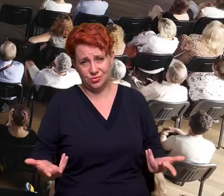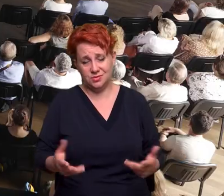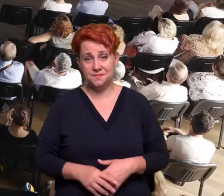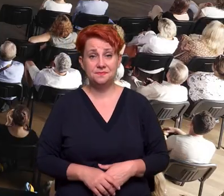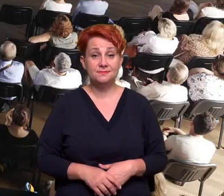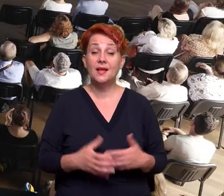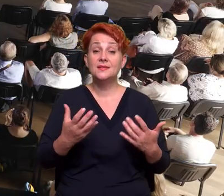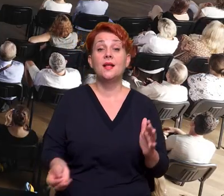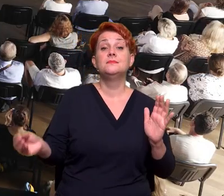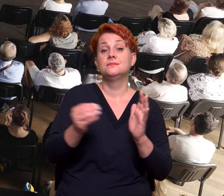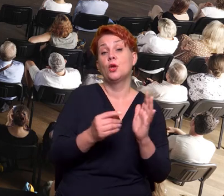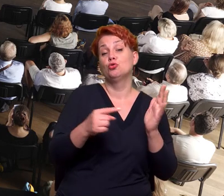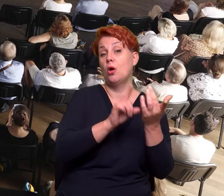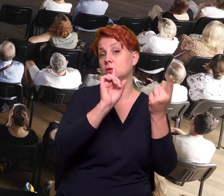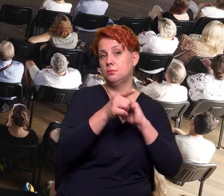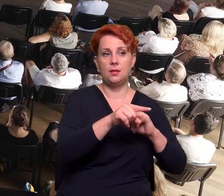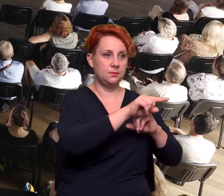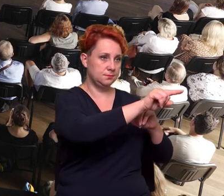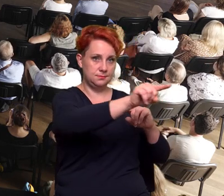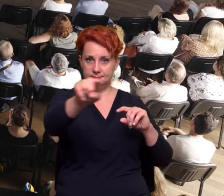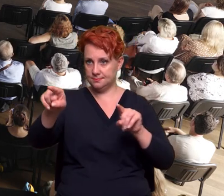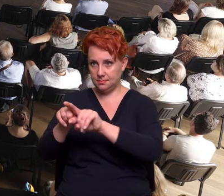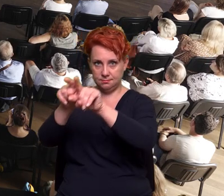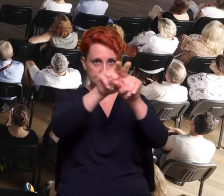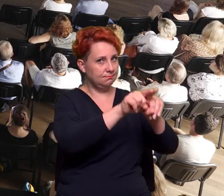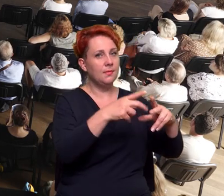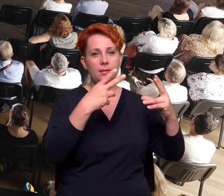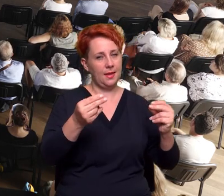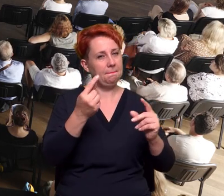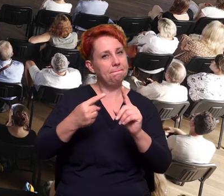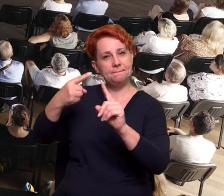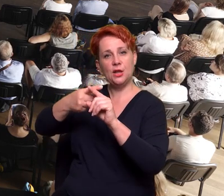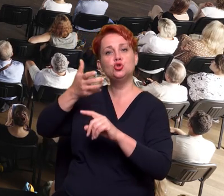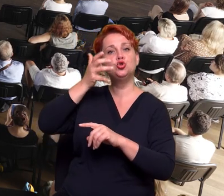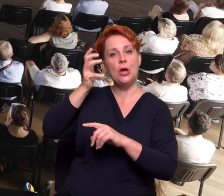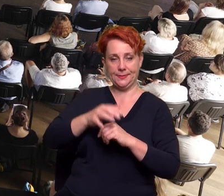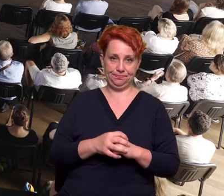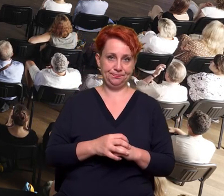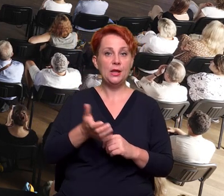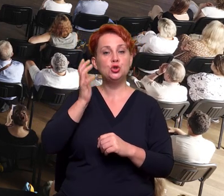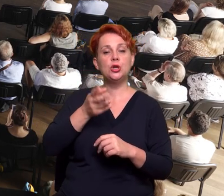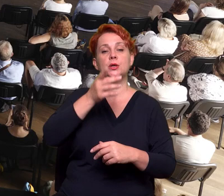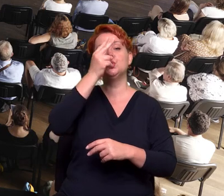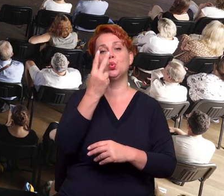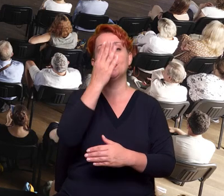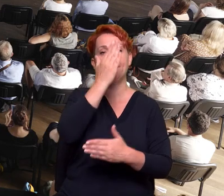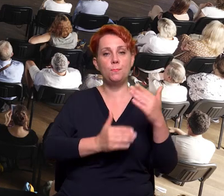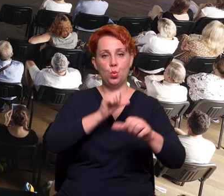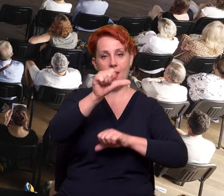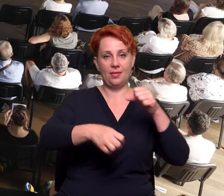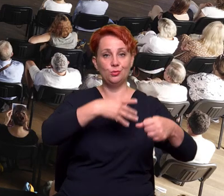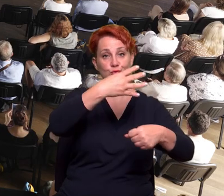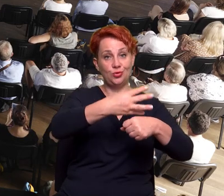nie zachodzi wszędzie tak samo, bo jeżeli znowu dorzucę ten kontekst czeski, to znaczy Czesi, którzy w tej drugiej połowie lat 40. starają